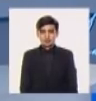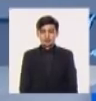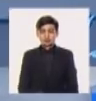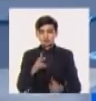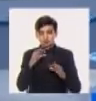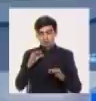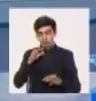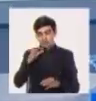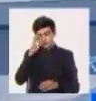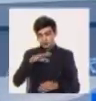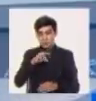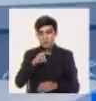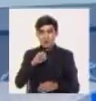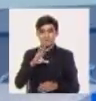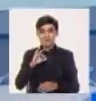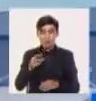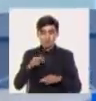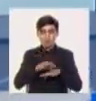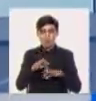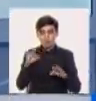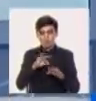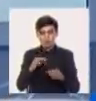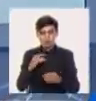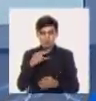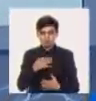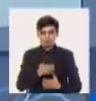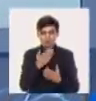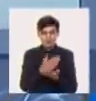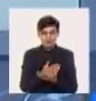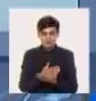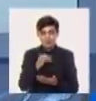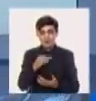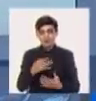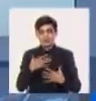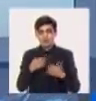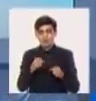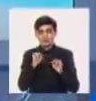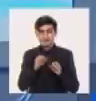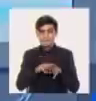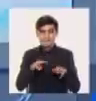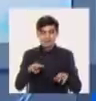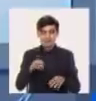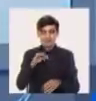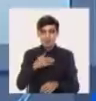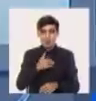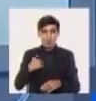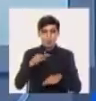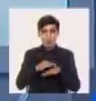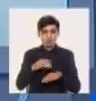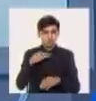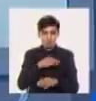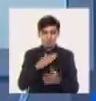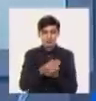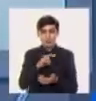Дегенмен елімізде пневмониямен ауырғандар туралы статистика өте қорқынышты. Денсаулық сақтау министрлігі елде өкпе қабынуымен ауырып жатқан